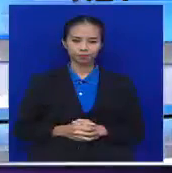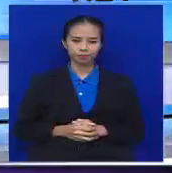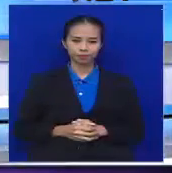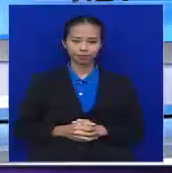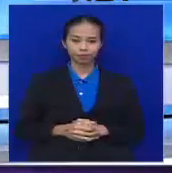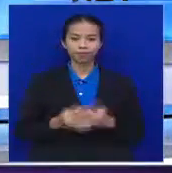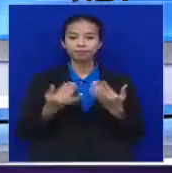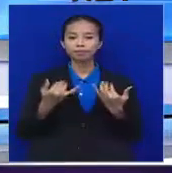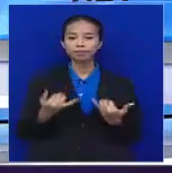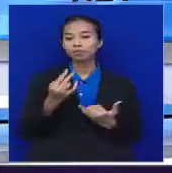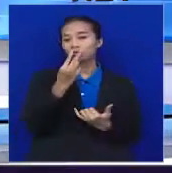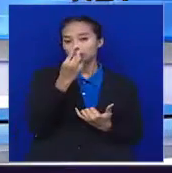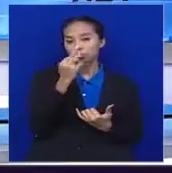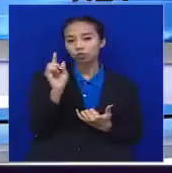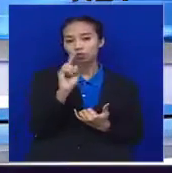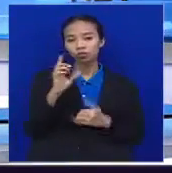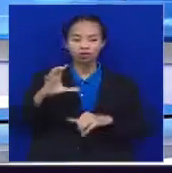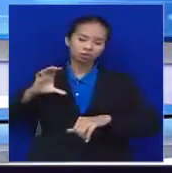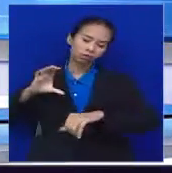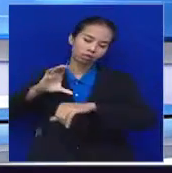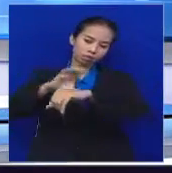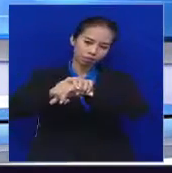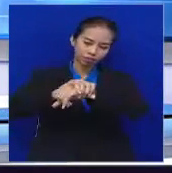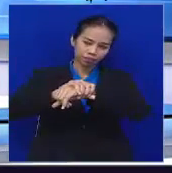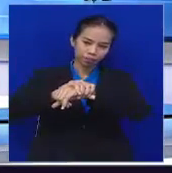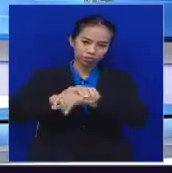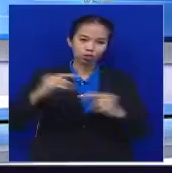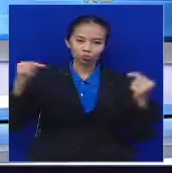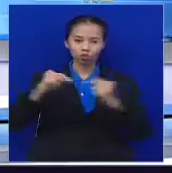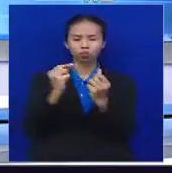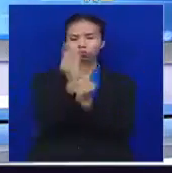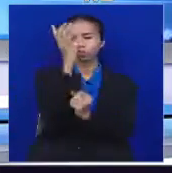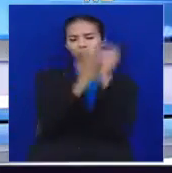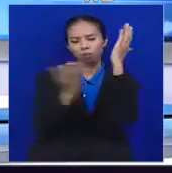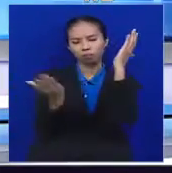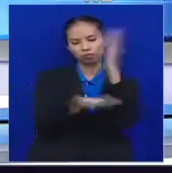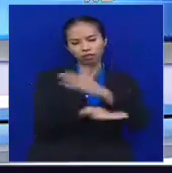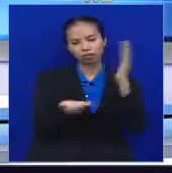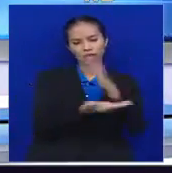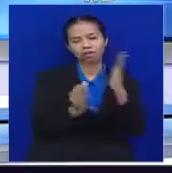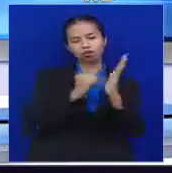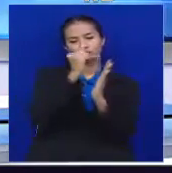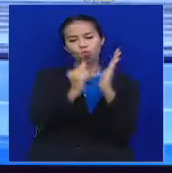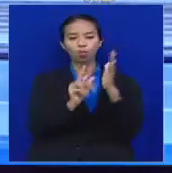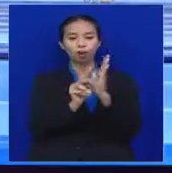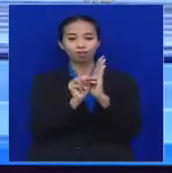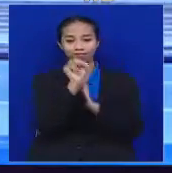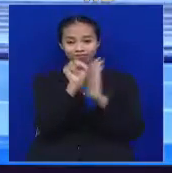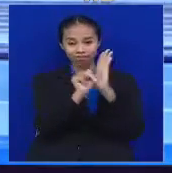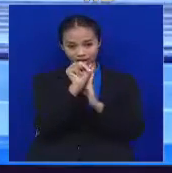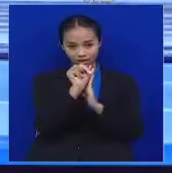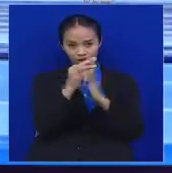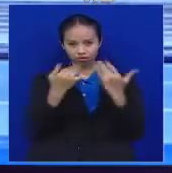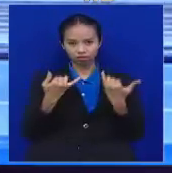เรื่องต่อไปนะคะเราไปดูการจับการผู้ที่บุกรุกไปตัดไม้ทำลายป่าที่จังหวัดน่านกันบ้างนะคะซึ่งล่าสุดทันชุพยัคฆ์ไพร